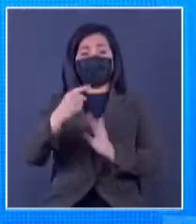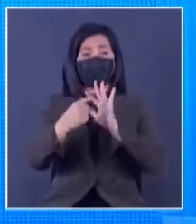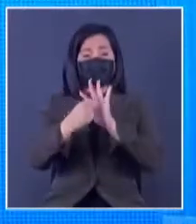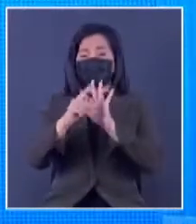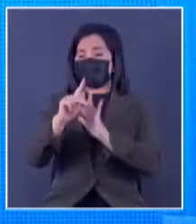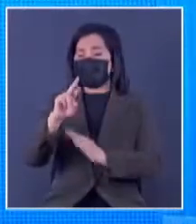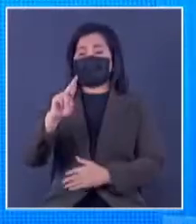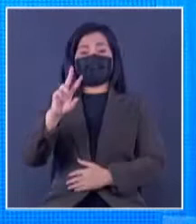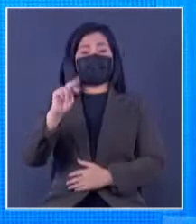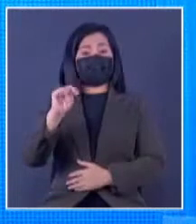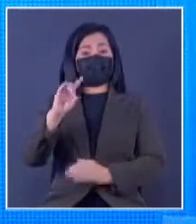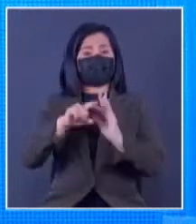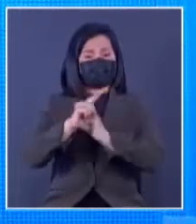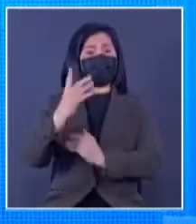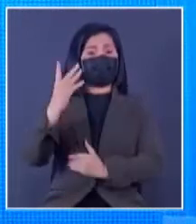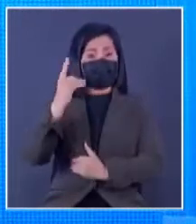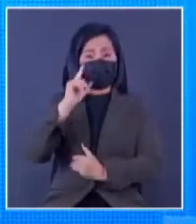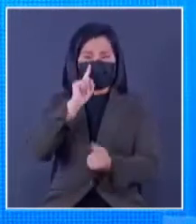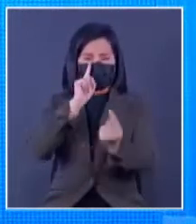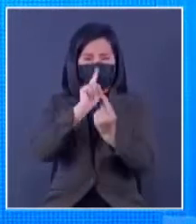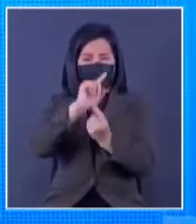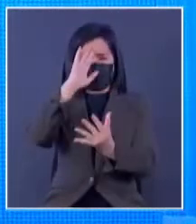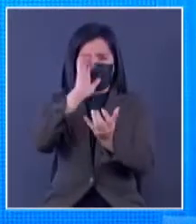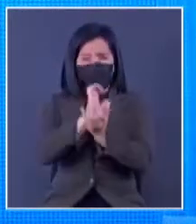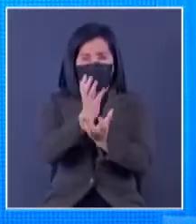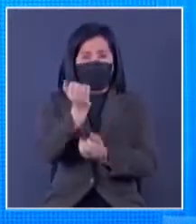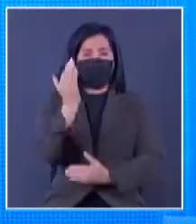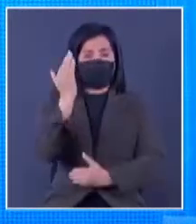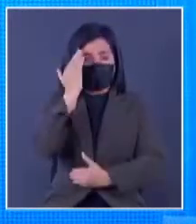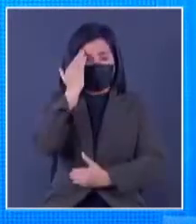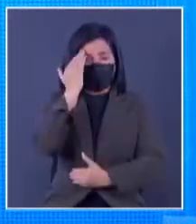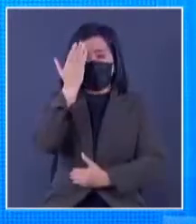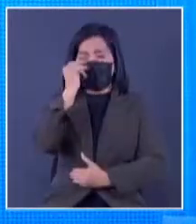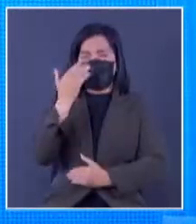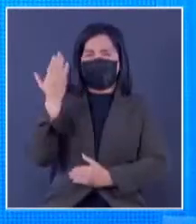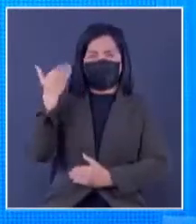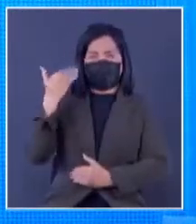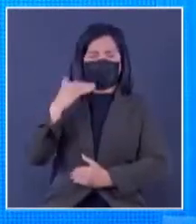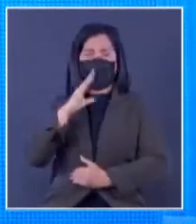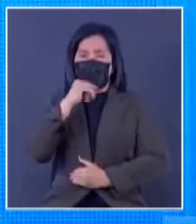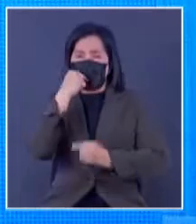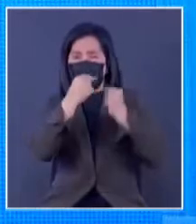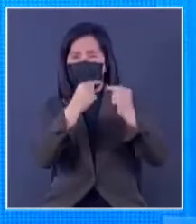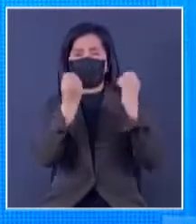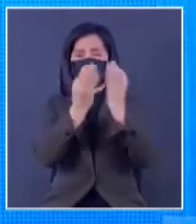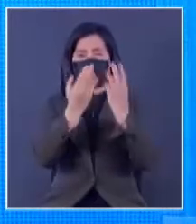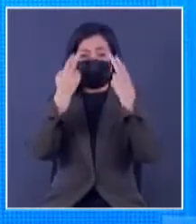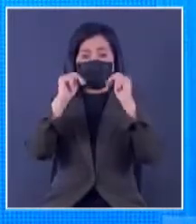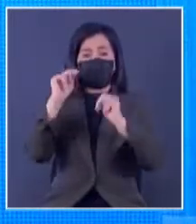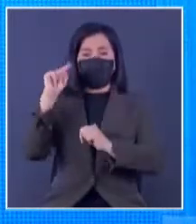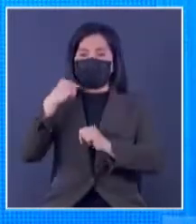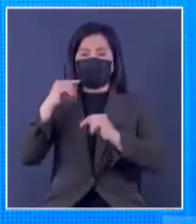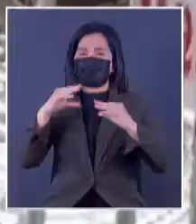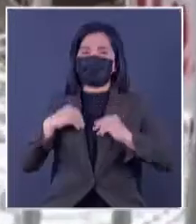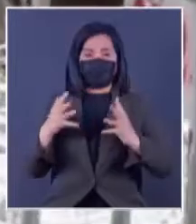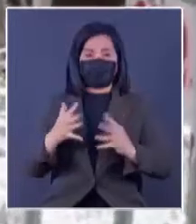นางเลิ้งเพื่อรับทราบข้อเก่าขากรณีที่ได้ไปพูดจาเหมือนประมาณนายกรัฐมนตรีนะคะซึ่งเจ้าตัวค่ะได้มีการปฏิเสธทุกเข้า